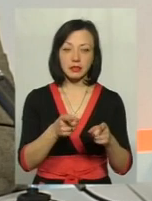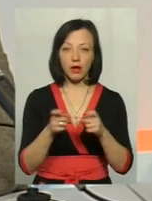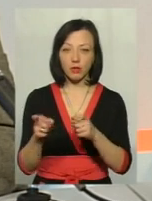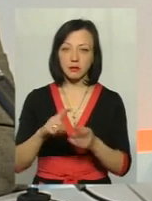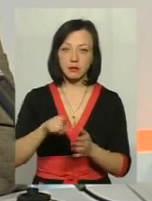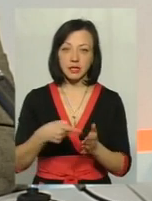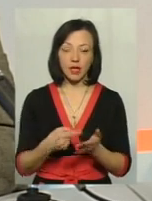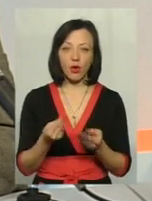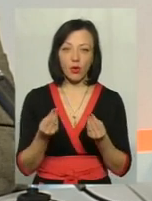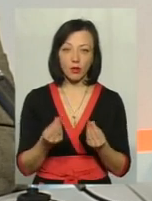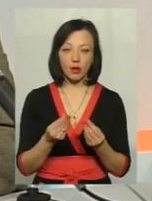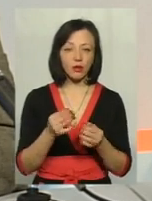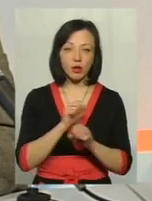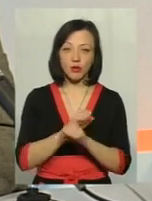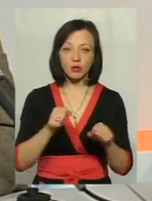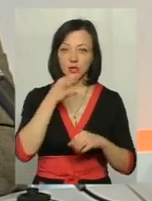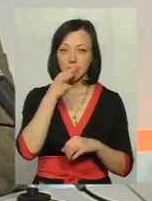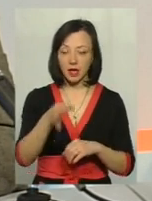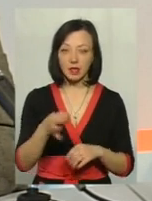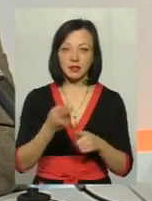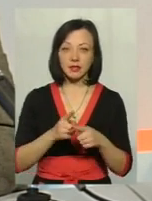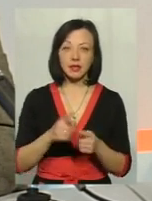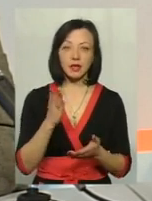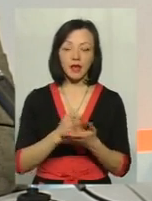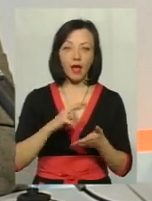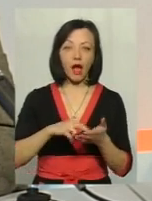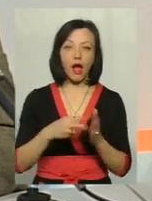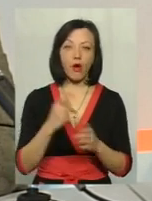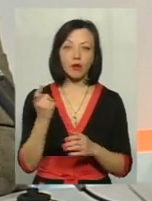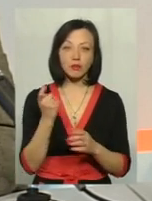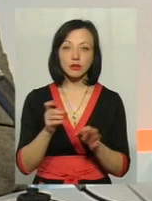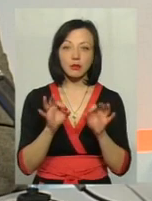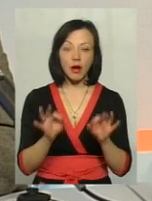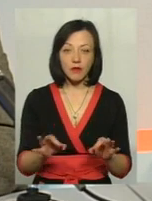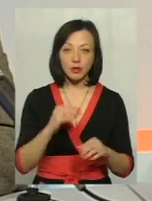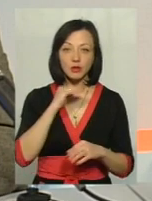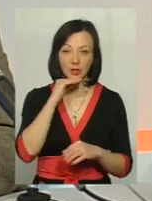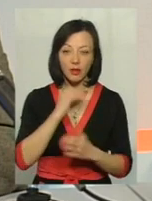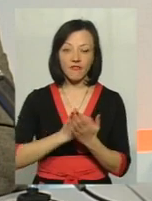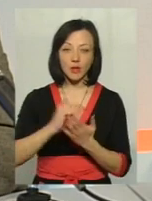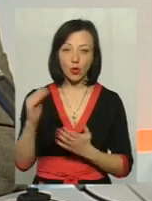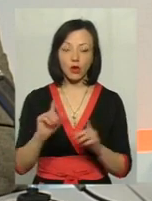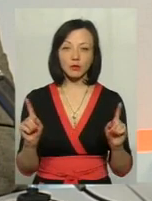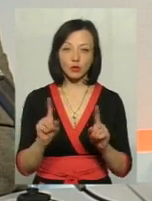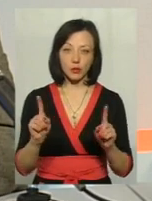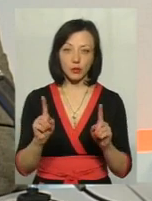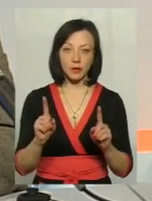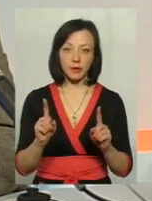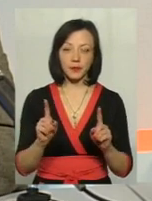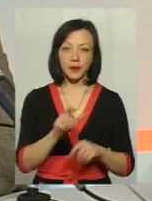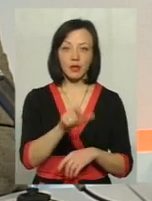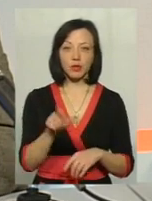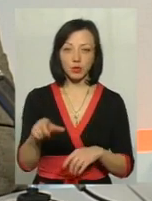міських коштів. Але не можна сказати, що він є економічно обґрунтованим і достатньо високим для того, щоб